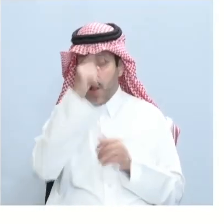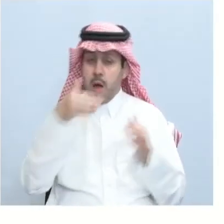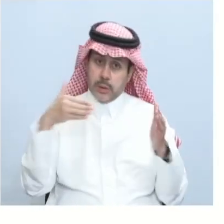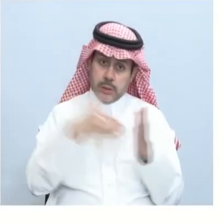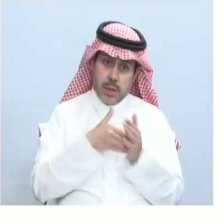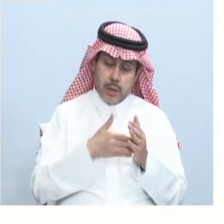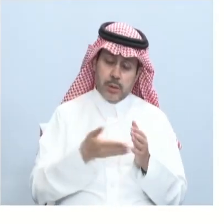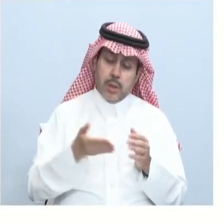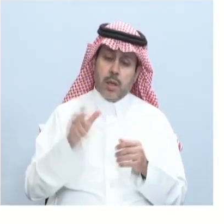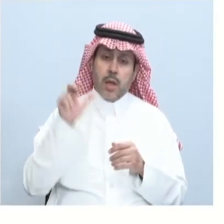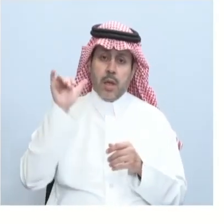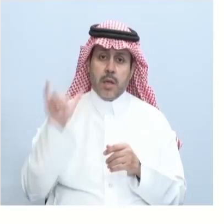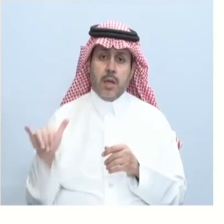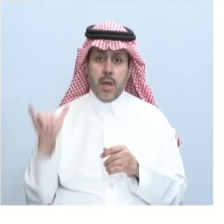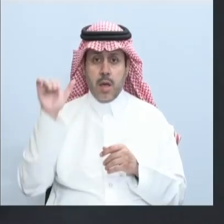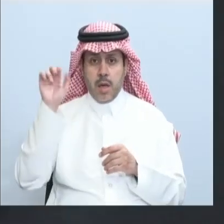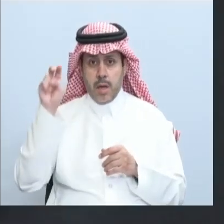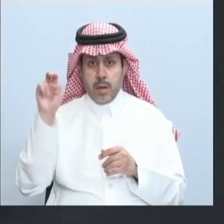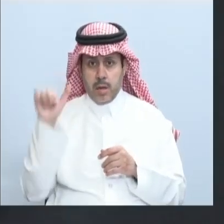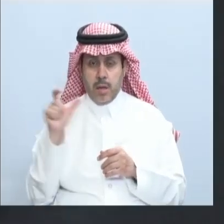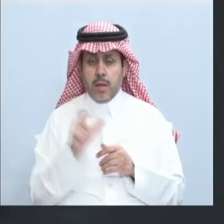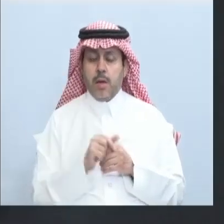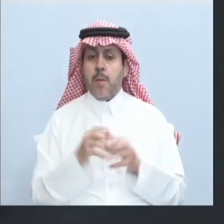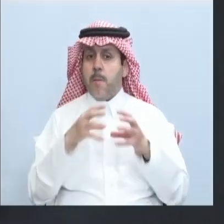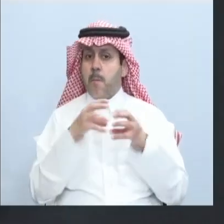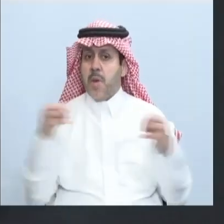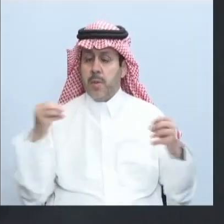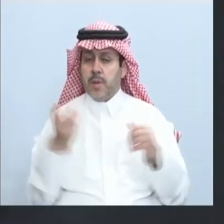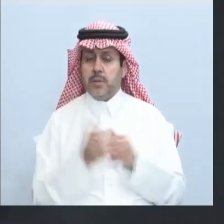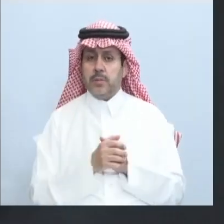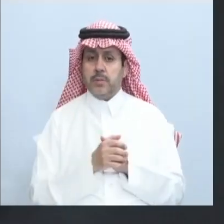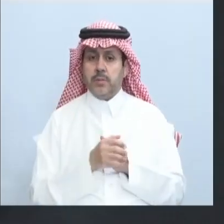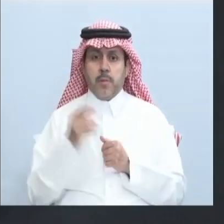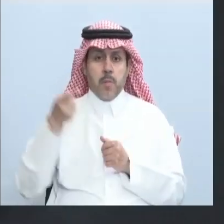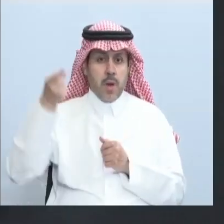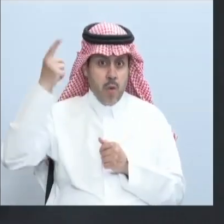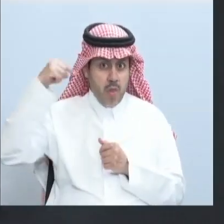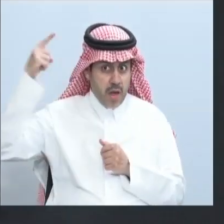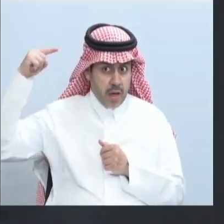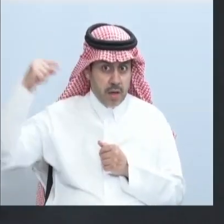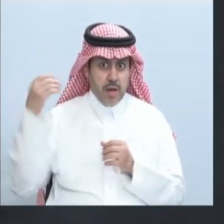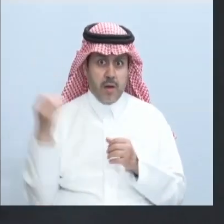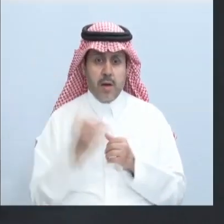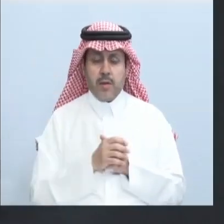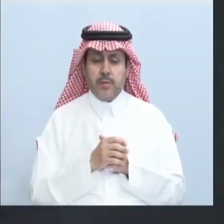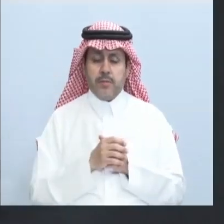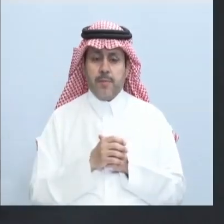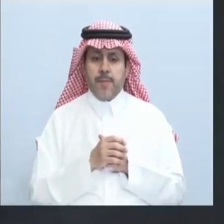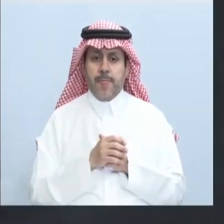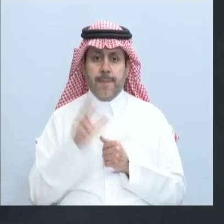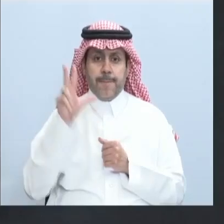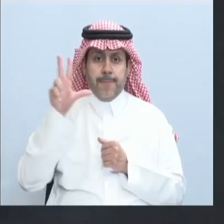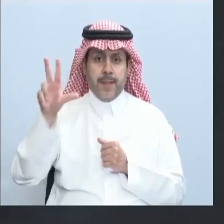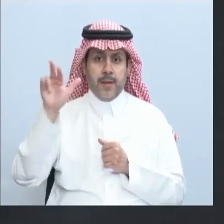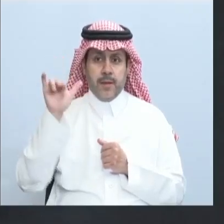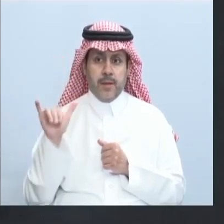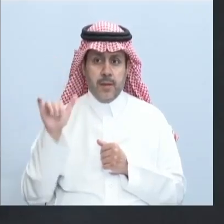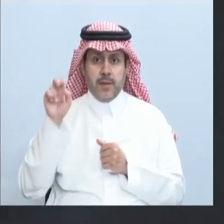المراد باليقين قبل قليل نبهنا على ذلك من يذكرنا ذلك ما المراد